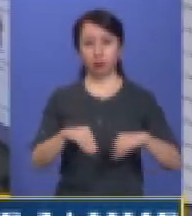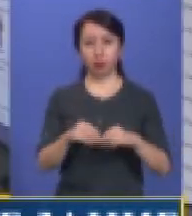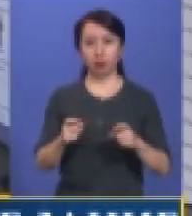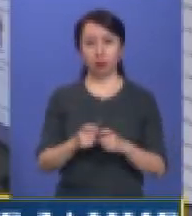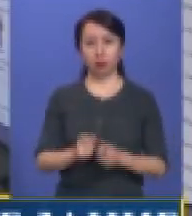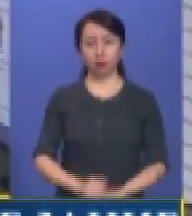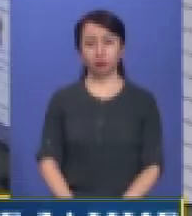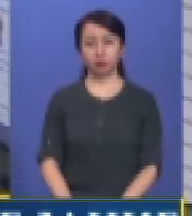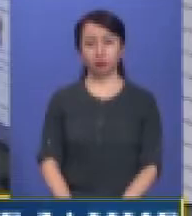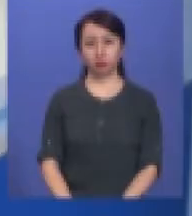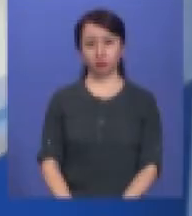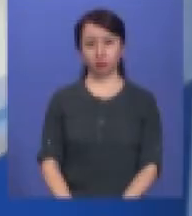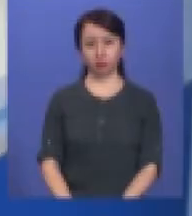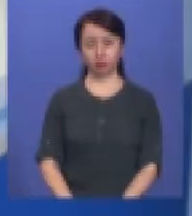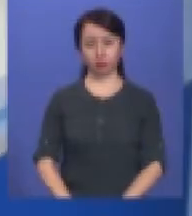конфликтов.